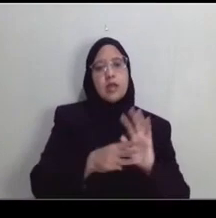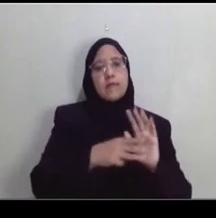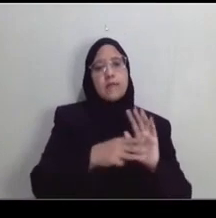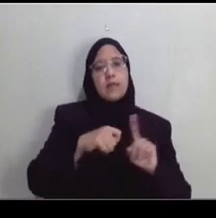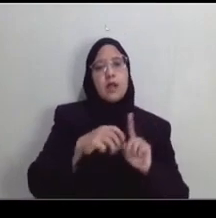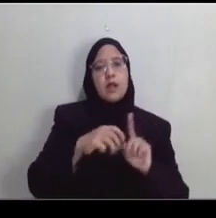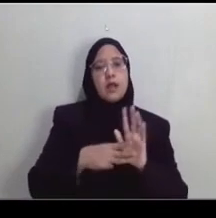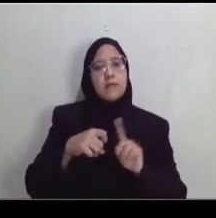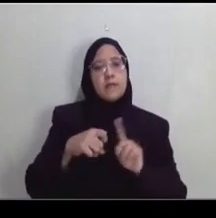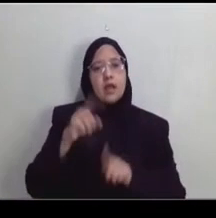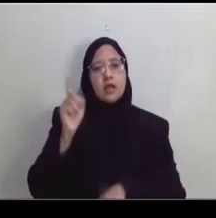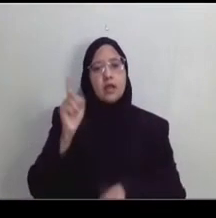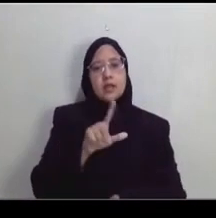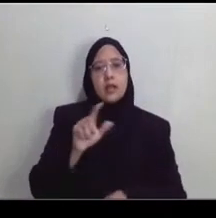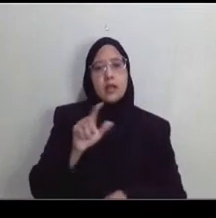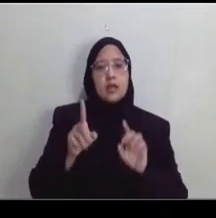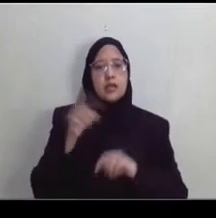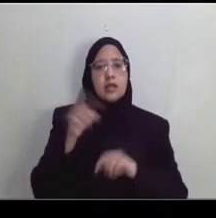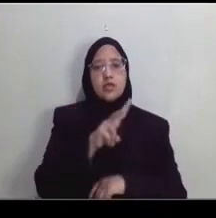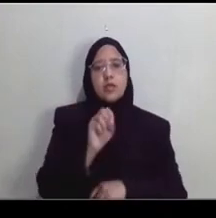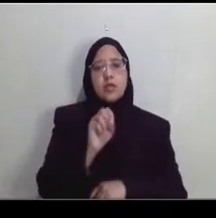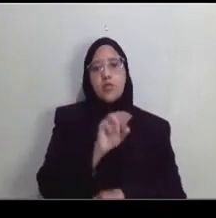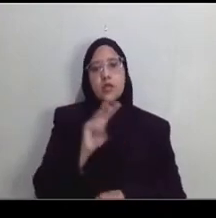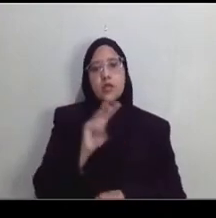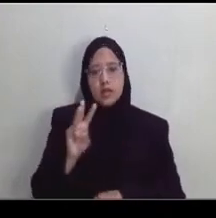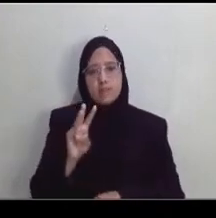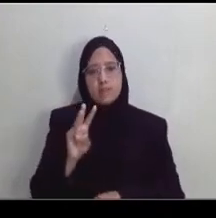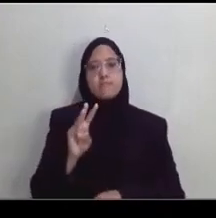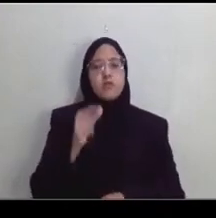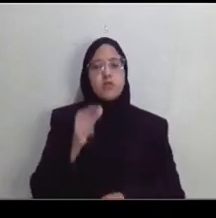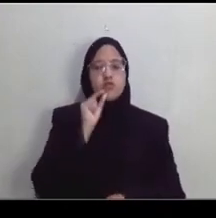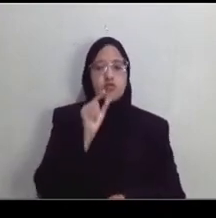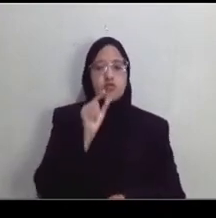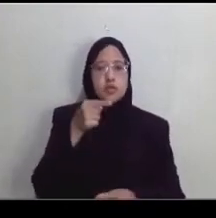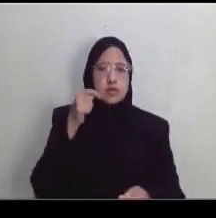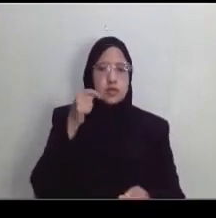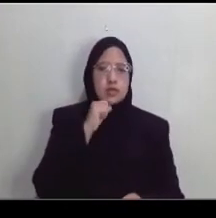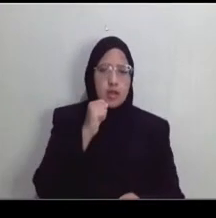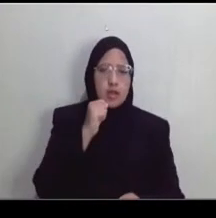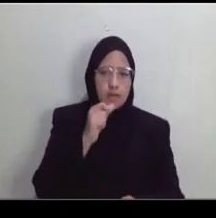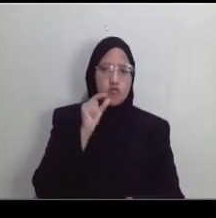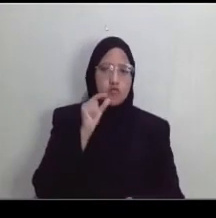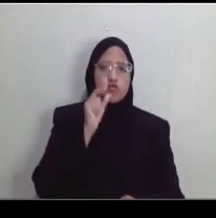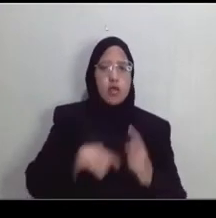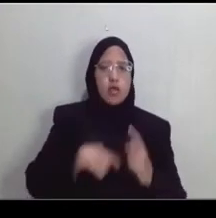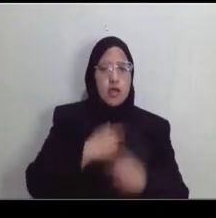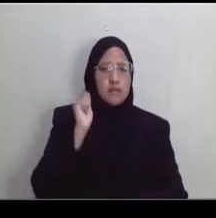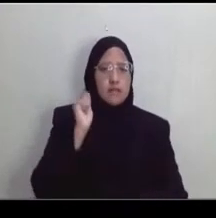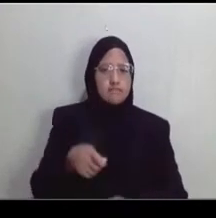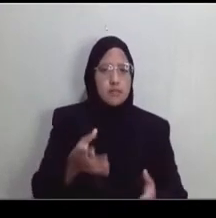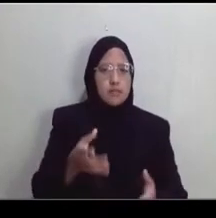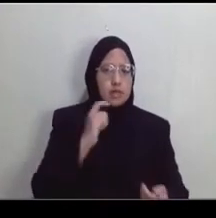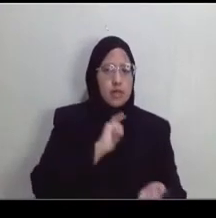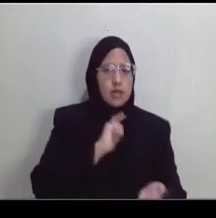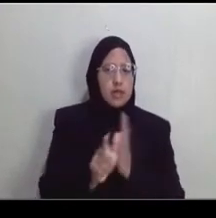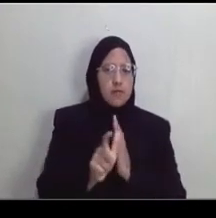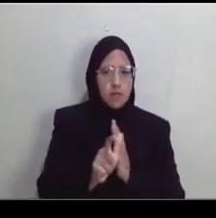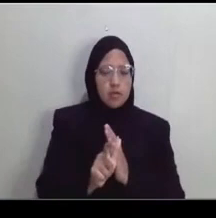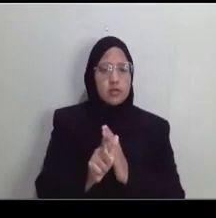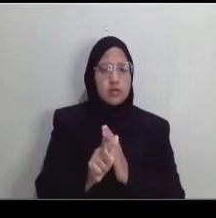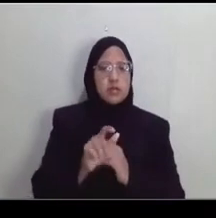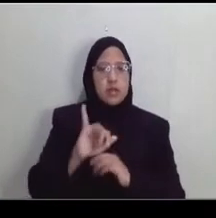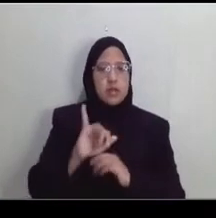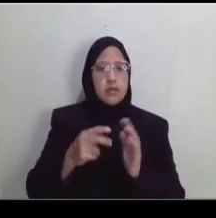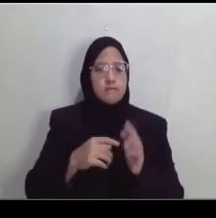l/ 2023 yang ditujukan oleh Hakim terlapor dengan menggelar konfensi pers